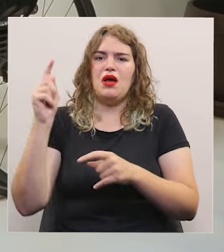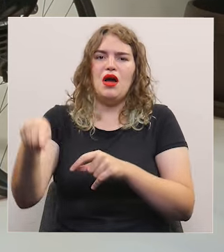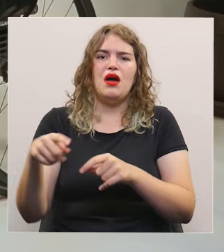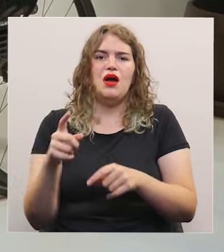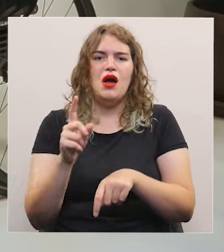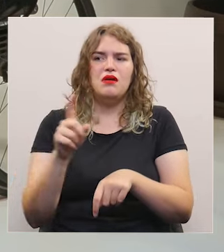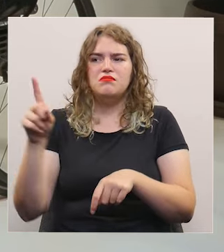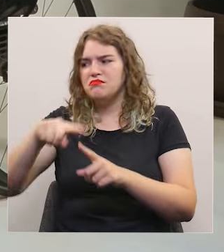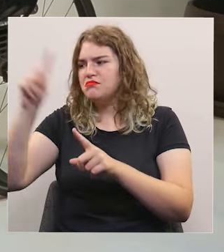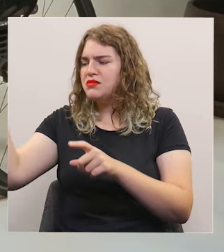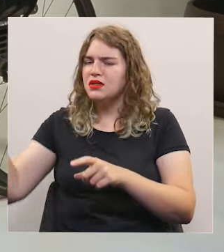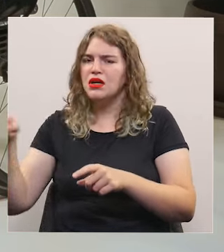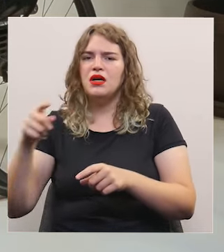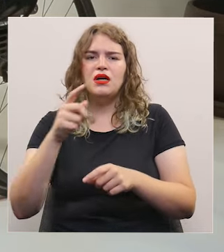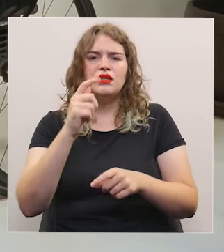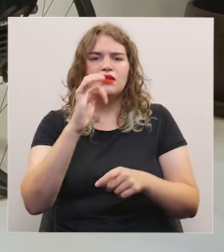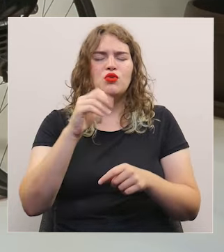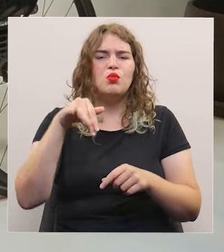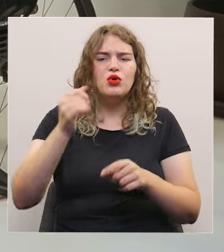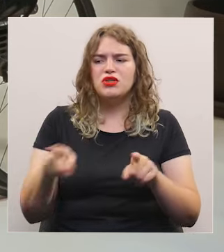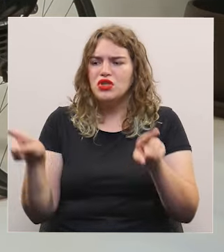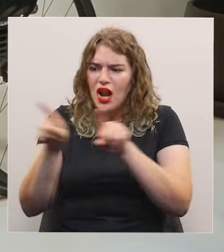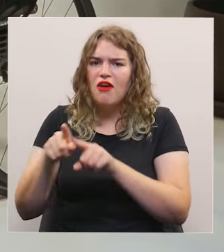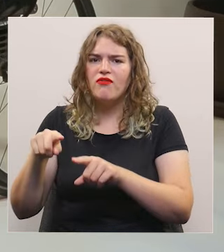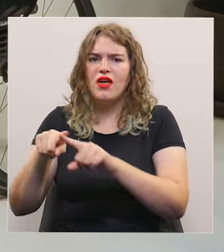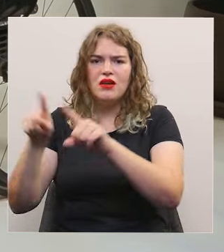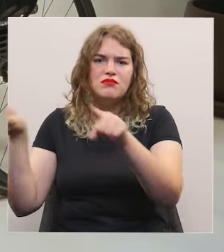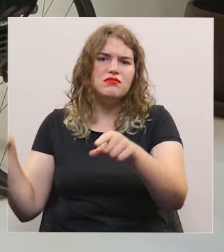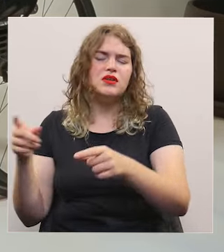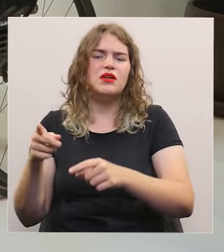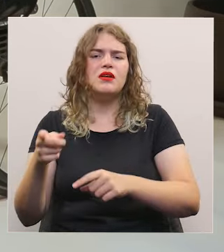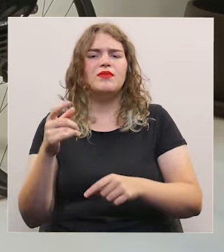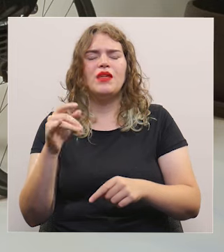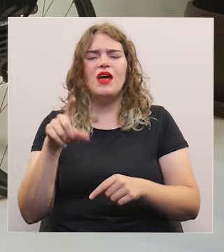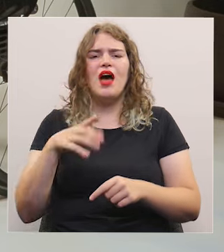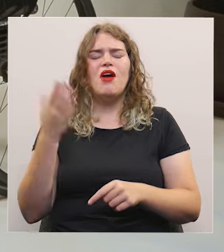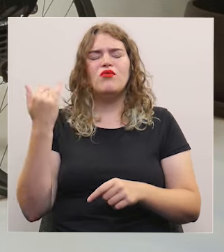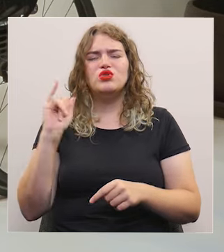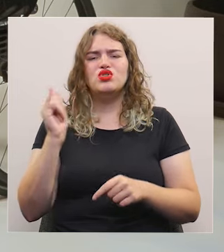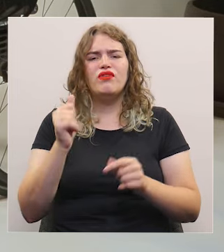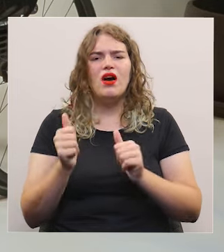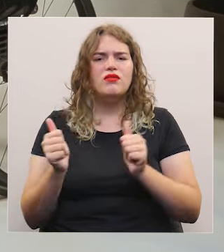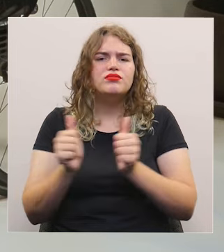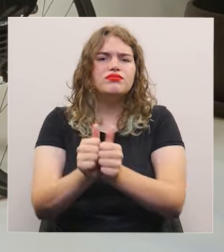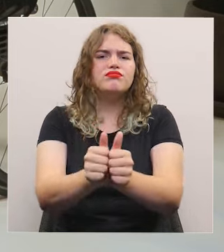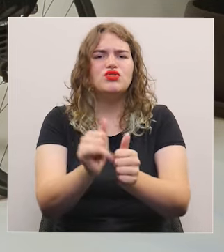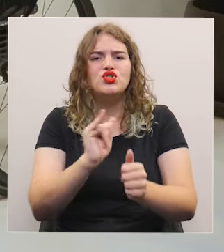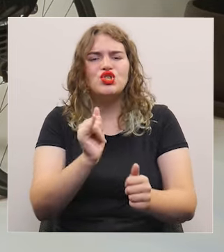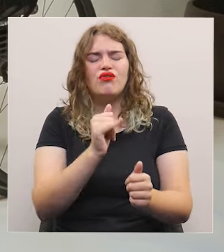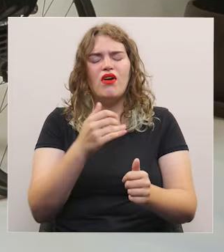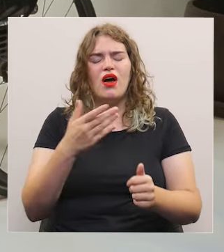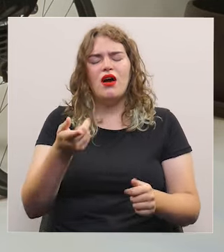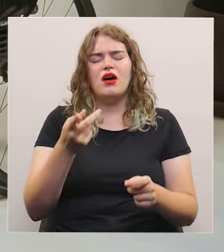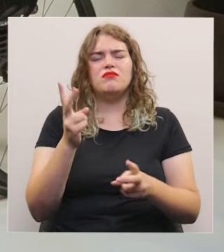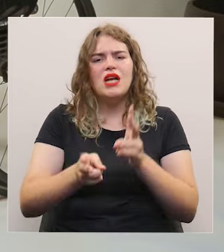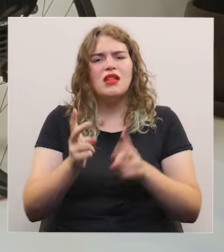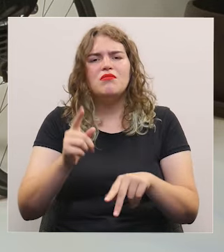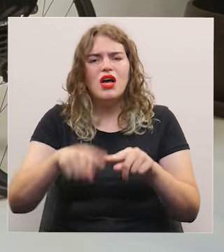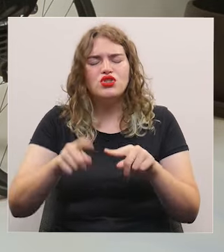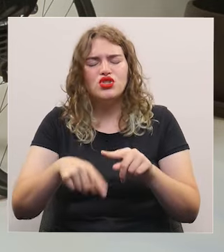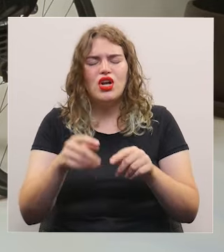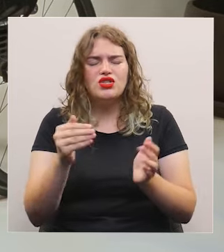dacă ajungeam la Târgu Mureș, el era și el la Târgu Mureș. Și el avea nevoie de tratament. Era un aparținător a unui pacient cu